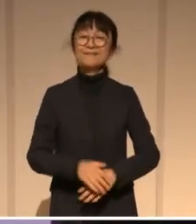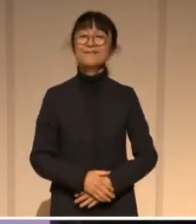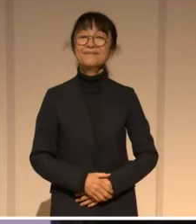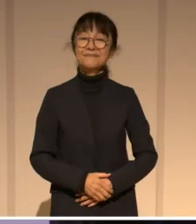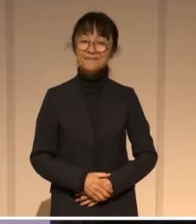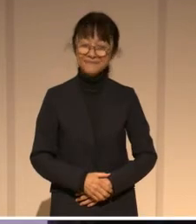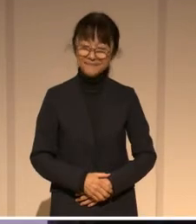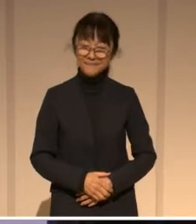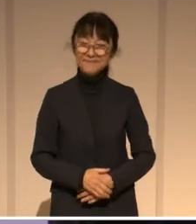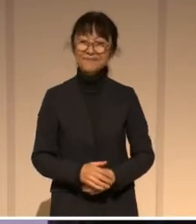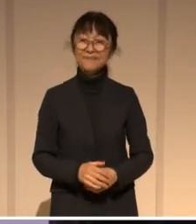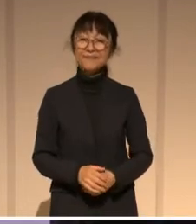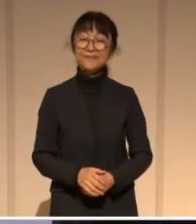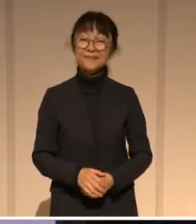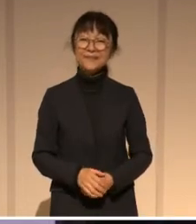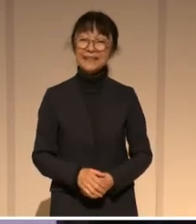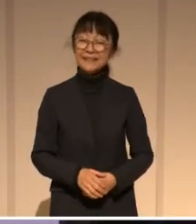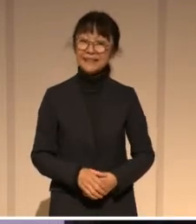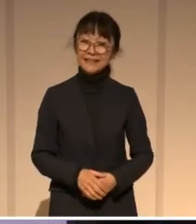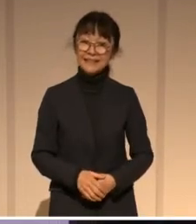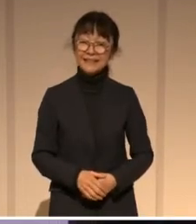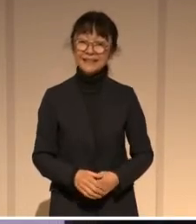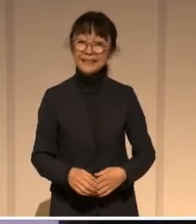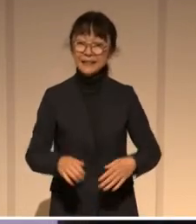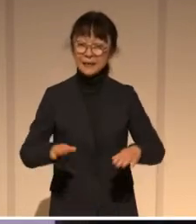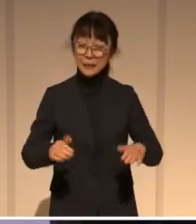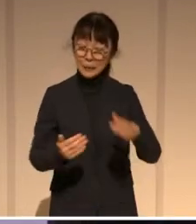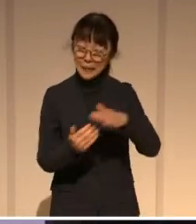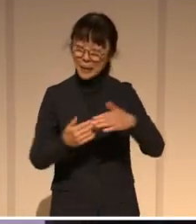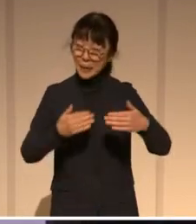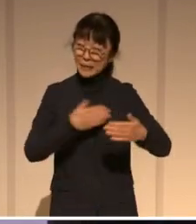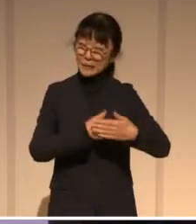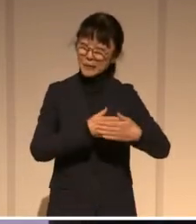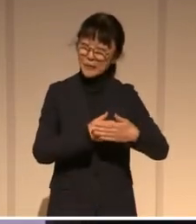今日1番緊張されるかもしれないっ